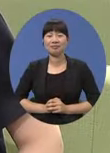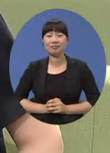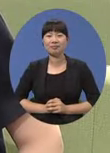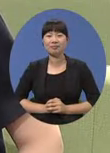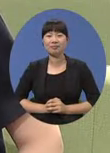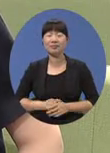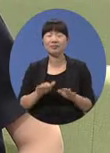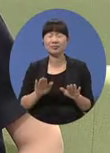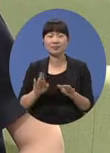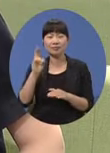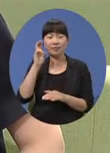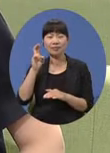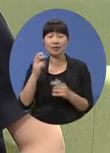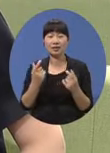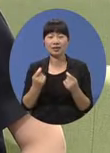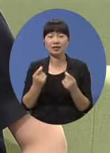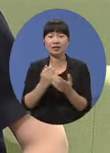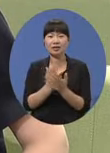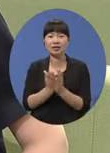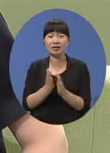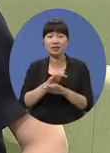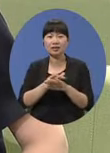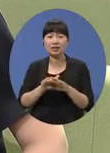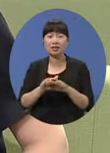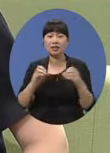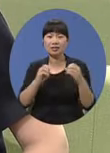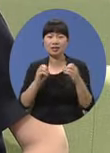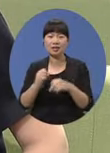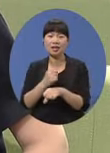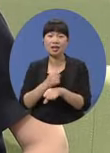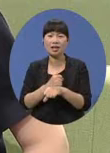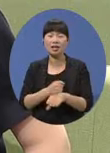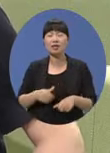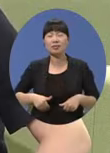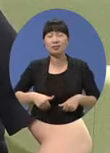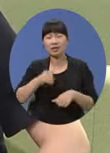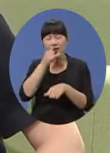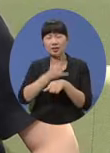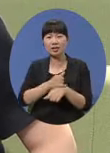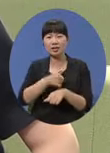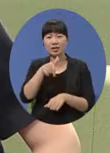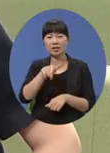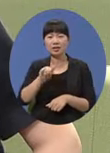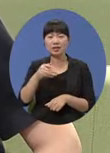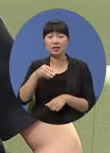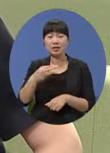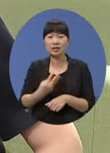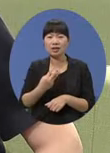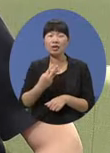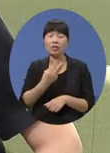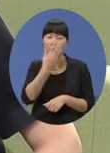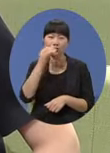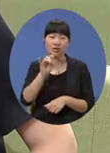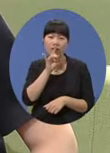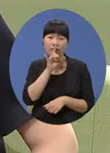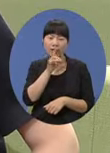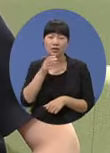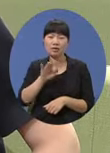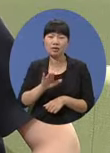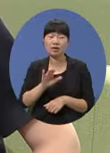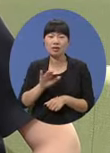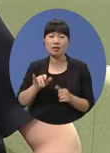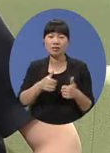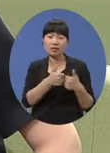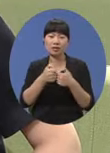네, 오늘 아마 이제 이런 것들이 오늘 좀잘 이야기가 좀 돼야 될 부분일 것 같은데, 기질도 우리가 절대로 무시할 수는 없어요. 근데 물론